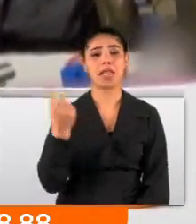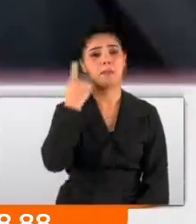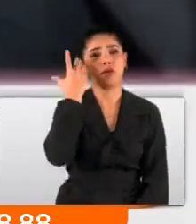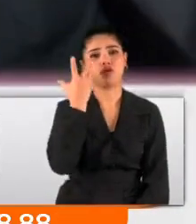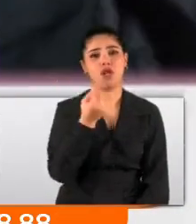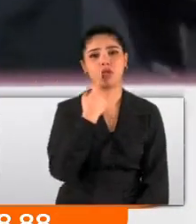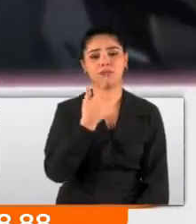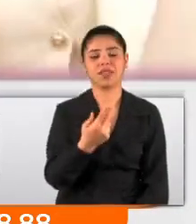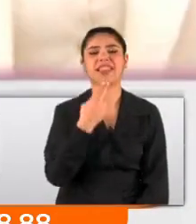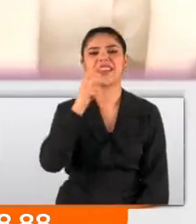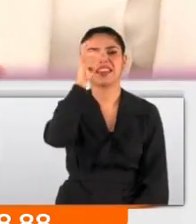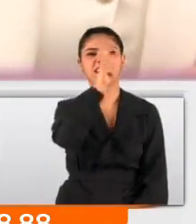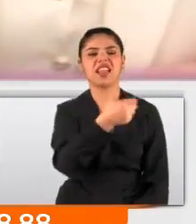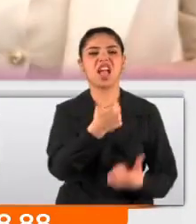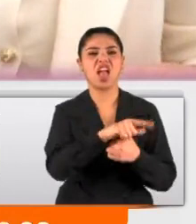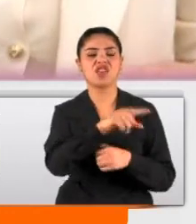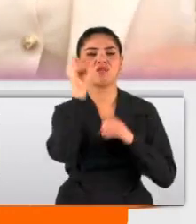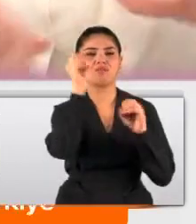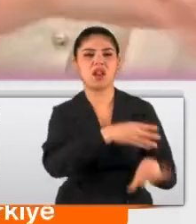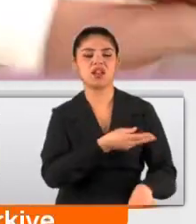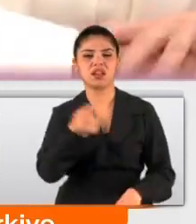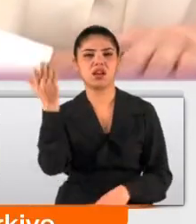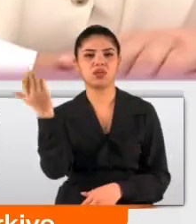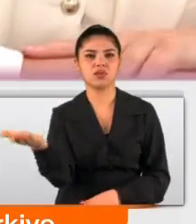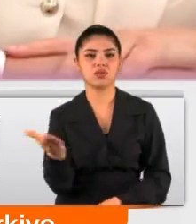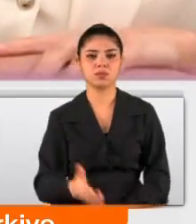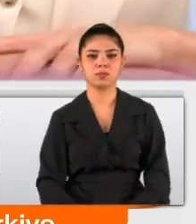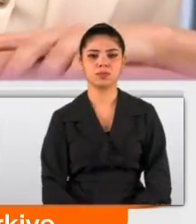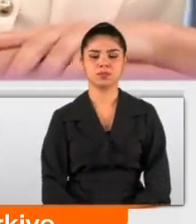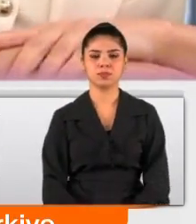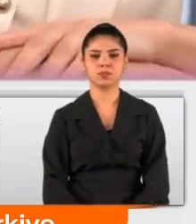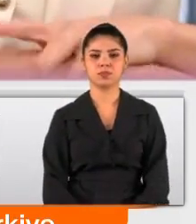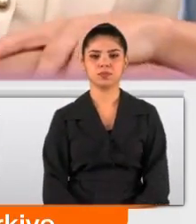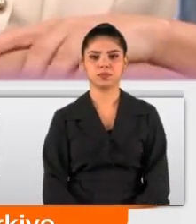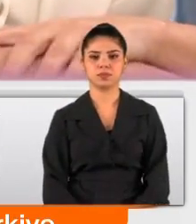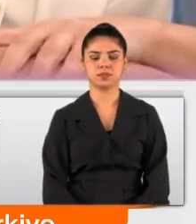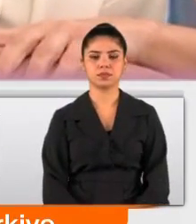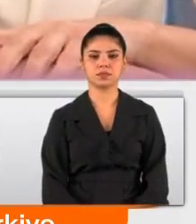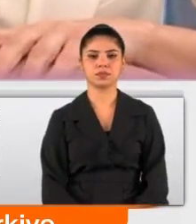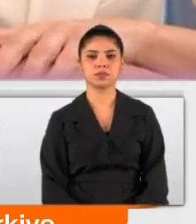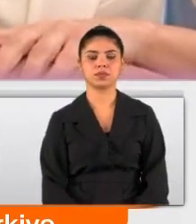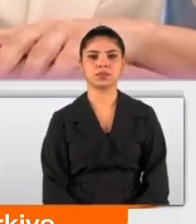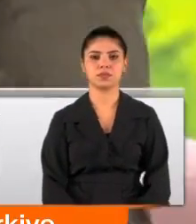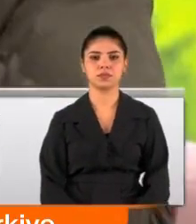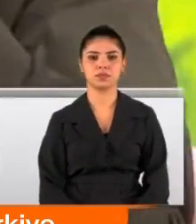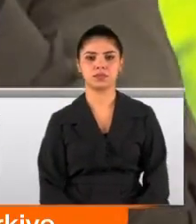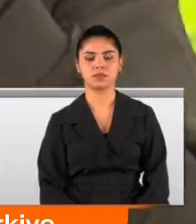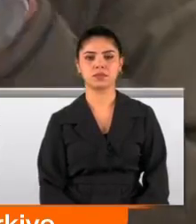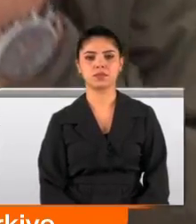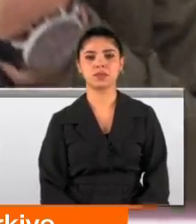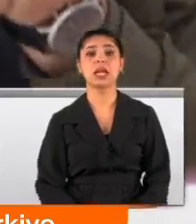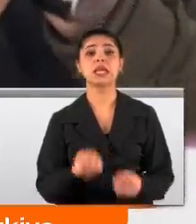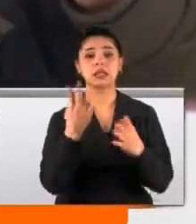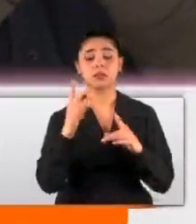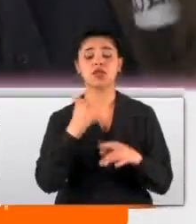dedi, eşini terk etti. Benim 3000-4000 tane takipçim var. Oo. En çok fenomeniyim. Yetmedi,